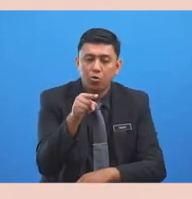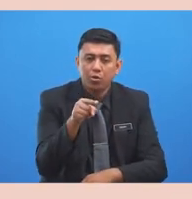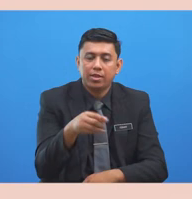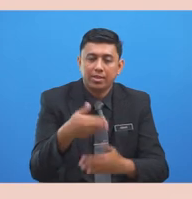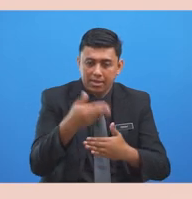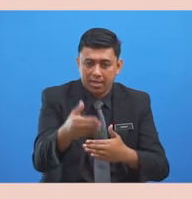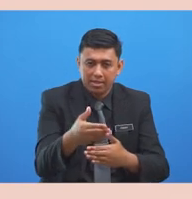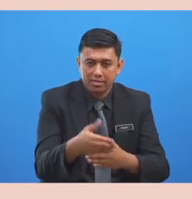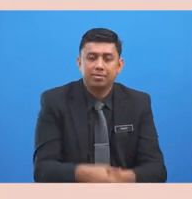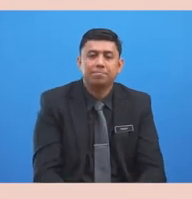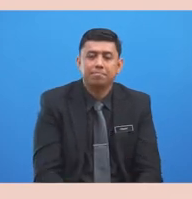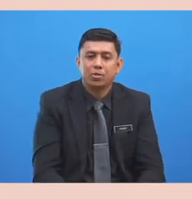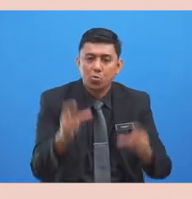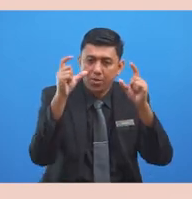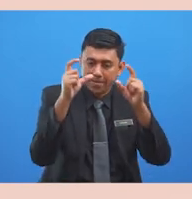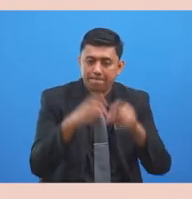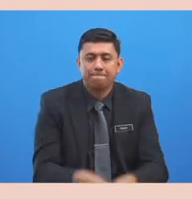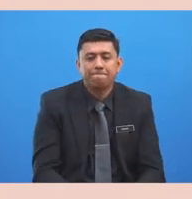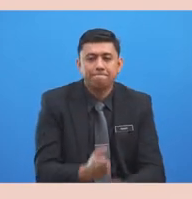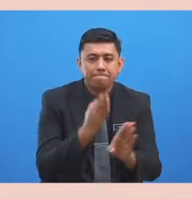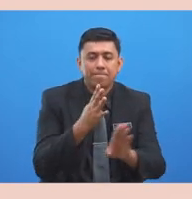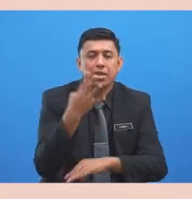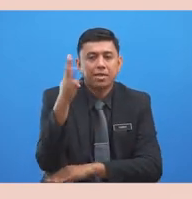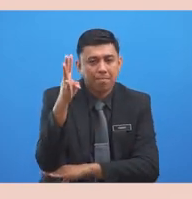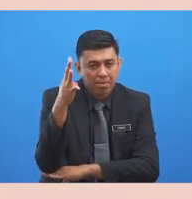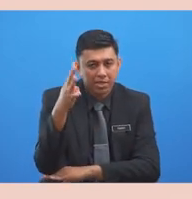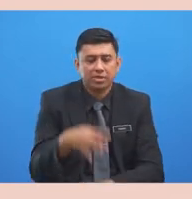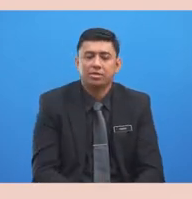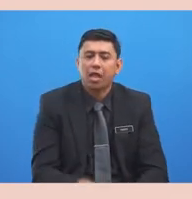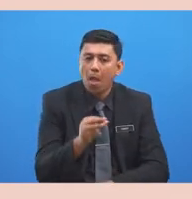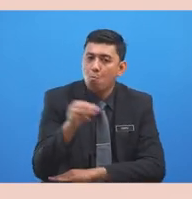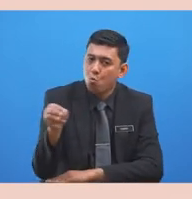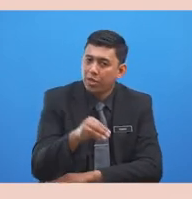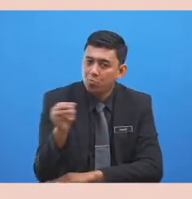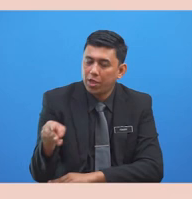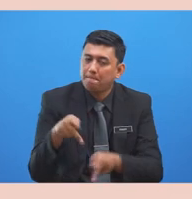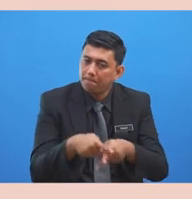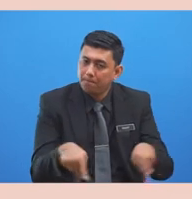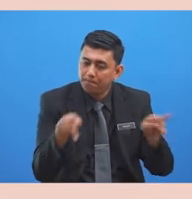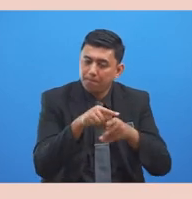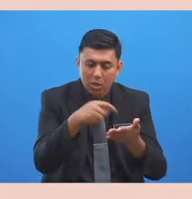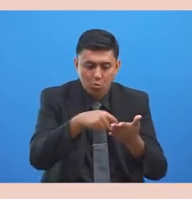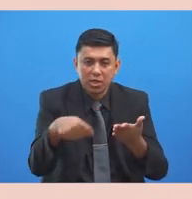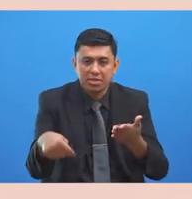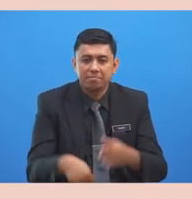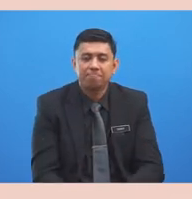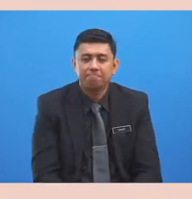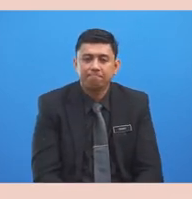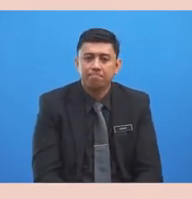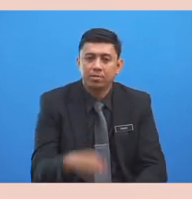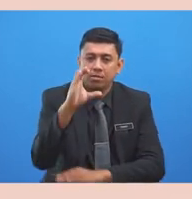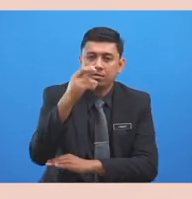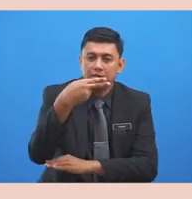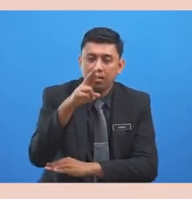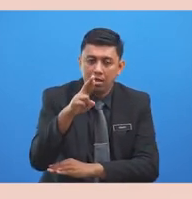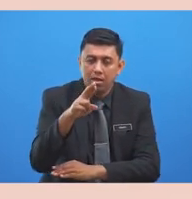input.nextin kurungan. Baris ke-14, murid-murid perlu menulis